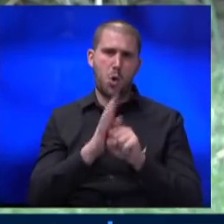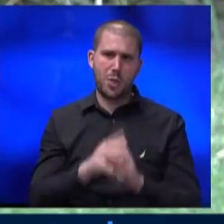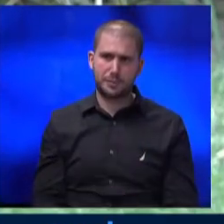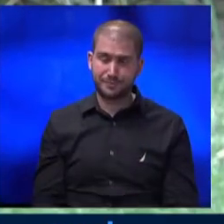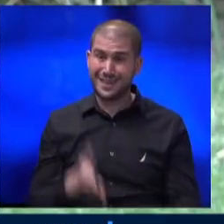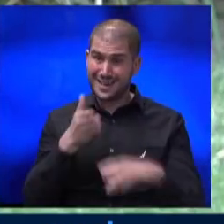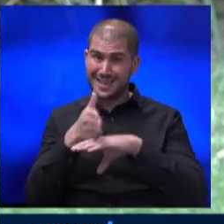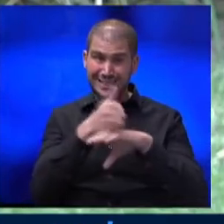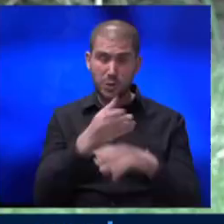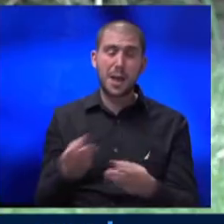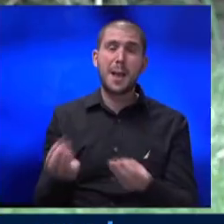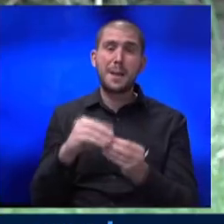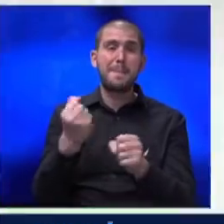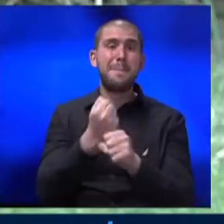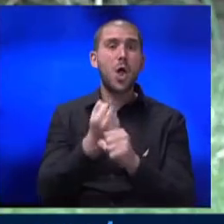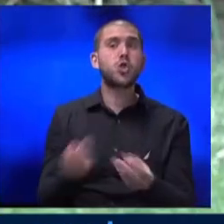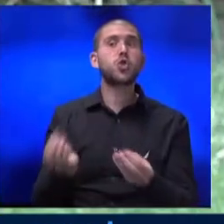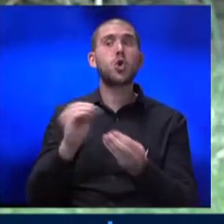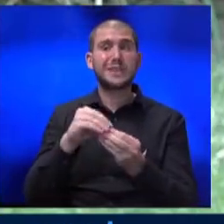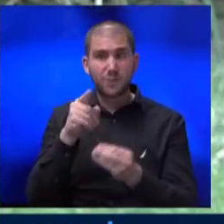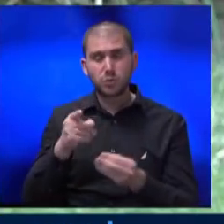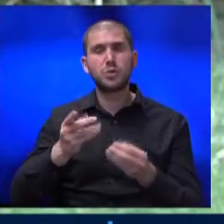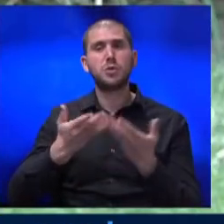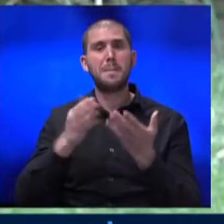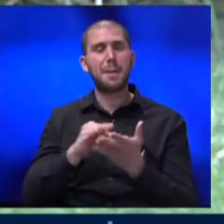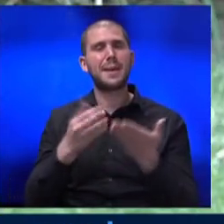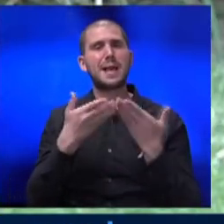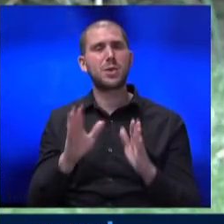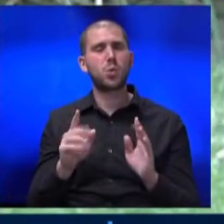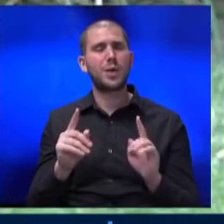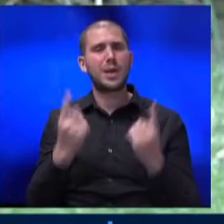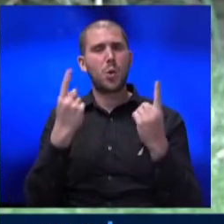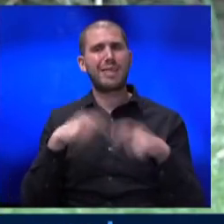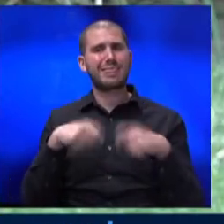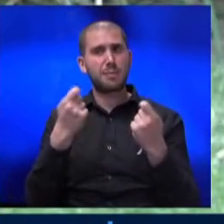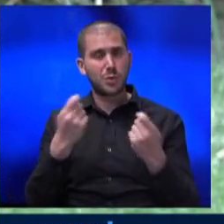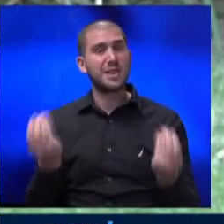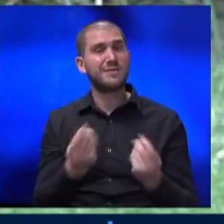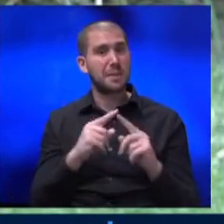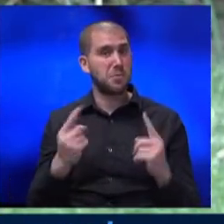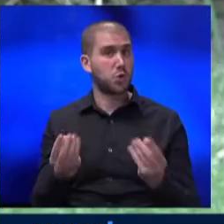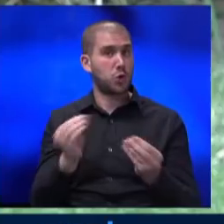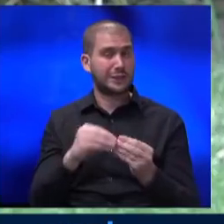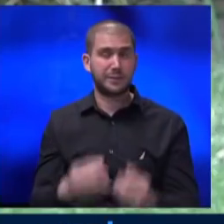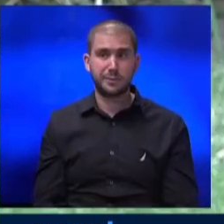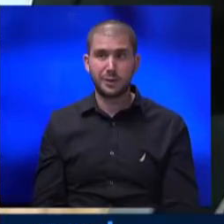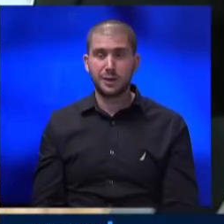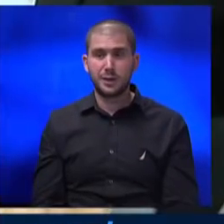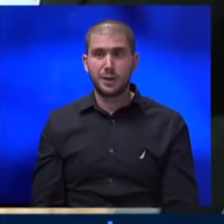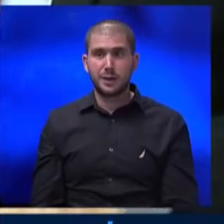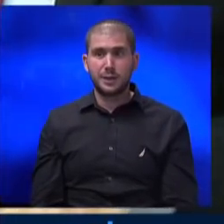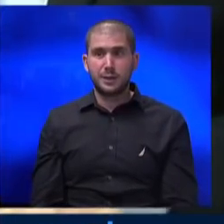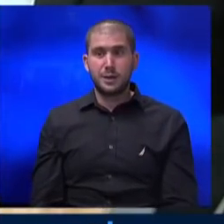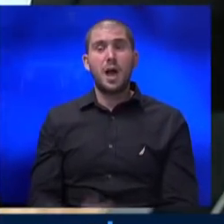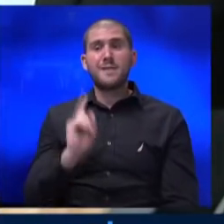כניסות לפעילויות נוספות, כשיפתחו אירועי תרבות ודברים נוספים.